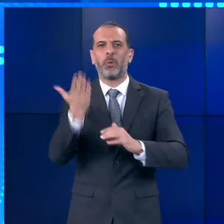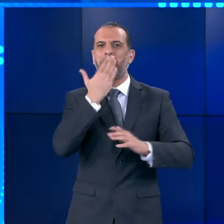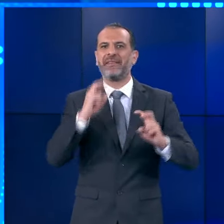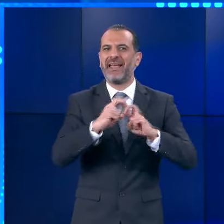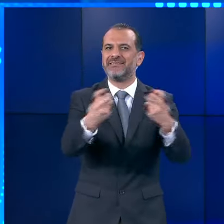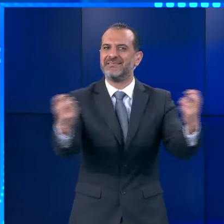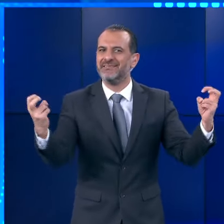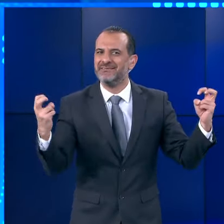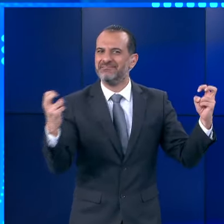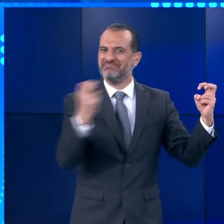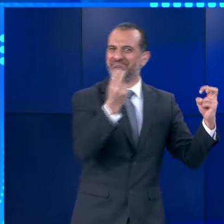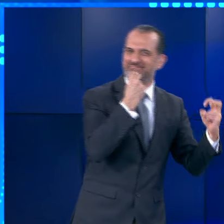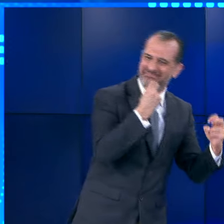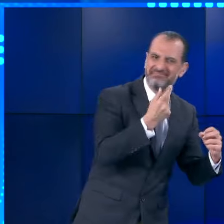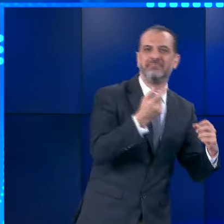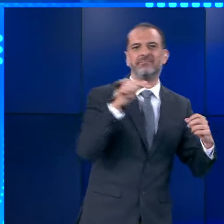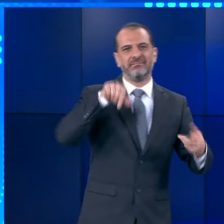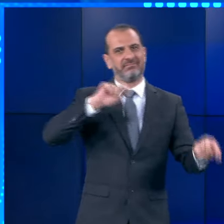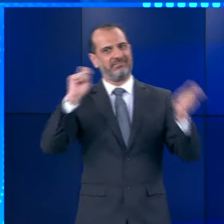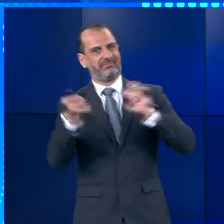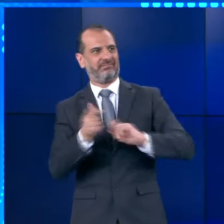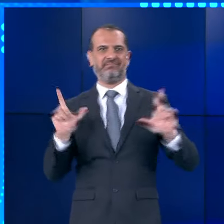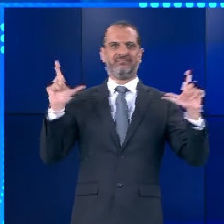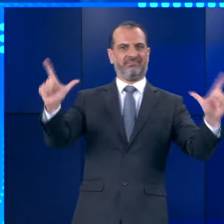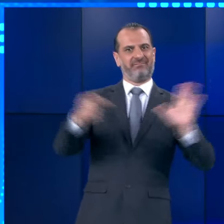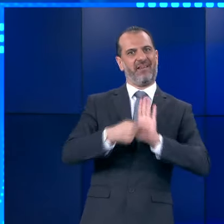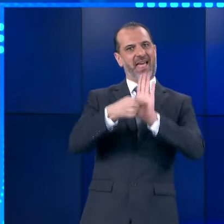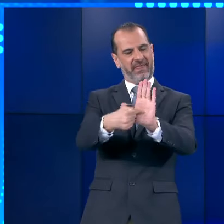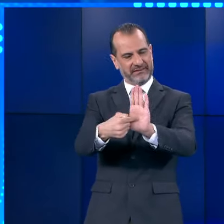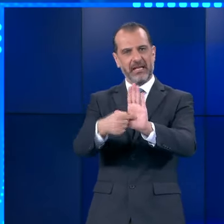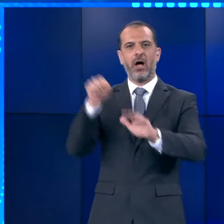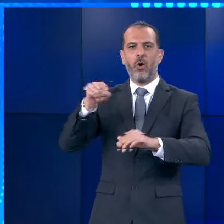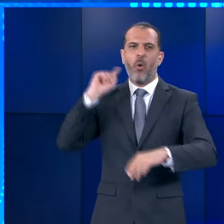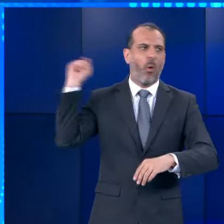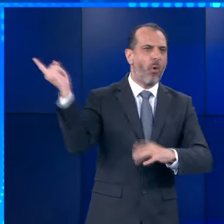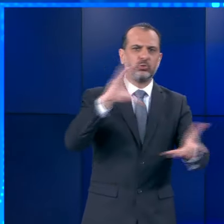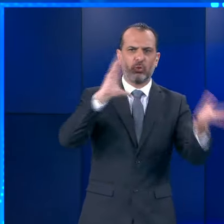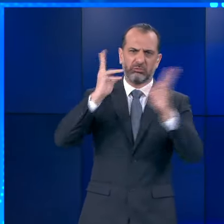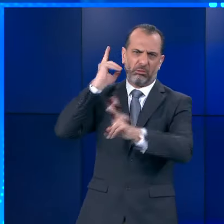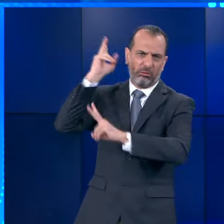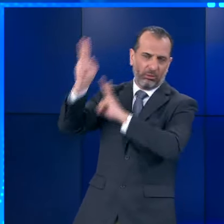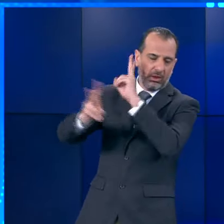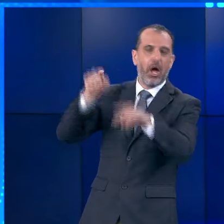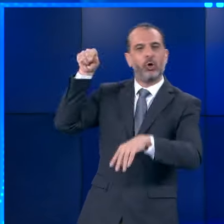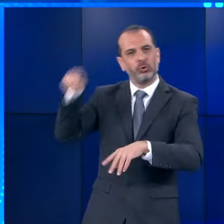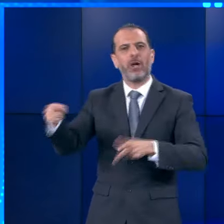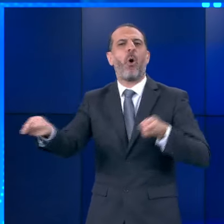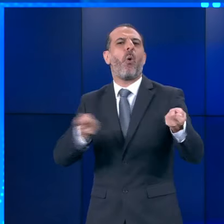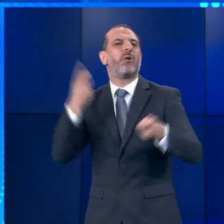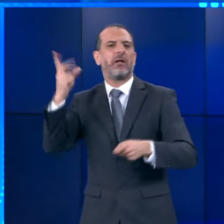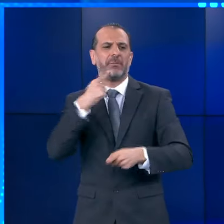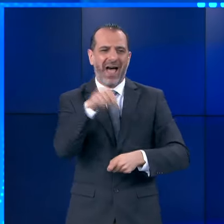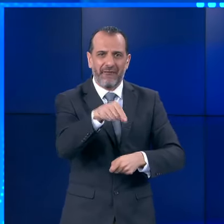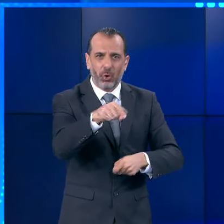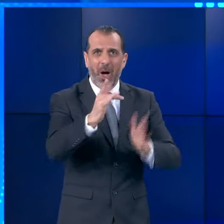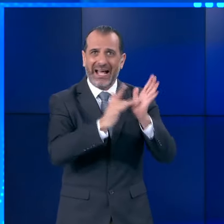Ενώ διοργανωτές προσπαθούν να τα μαζέψουν, λέγοντας ότι η αναπαράσταση ήταν για άλλο πίνακα ζωγραφικής, τα γαλλικά μέσα ενημέρωσης